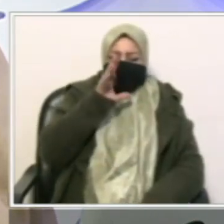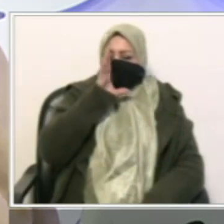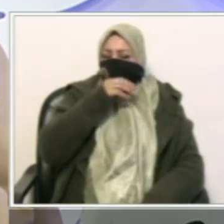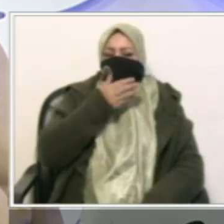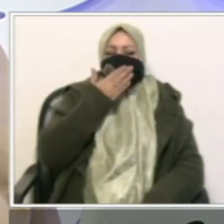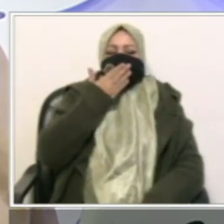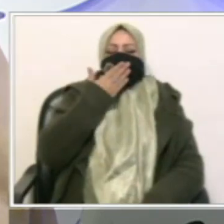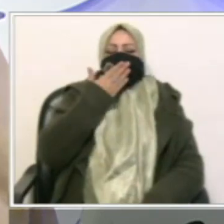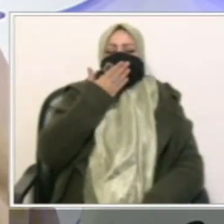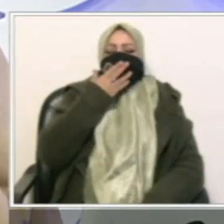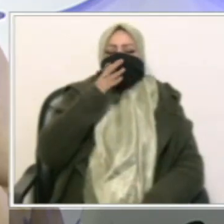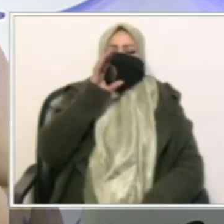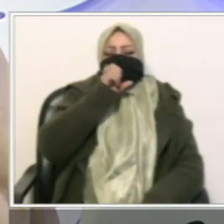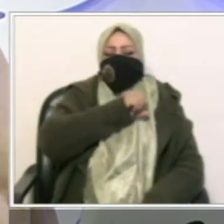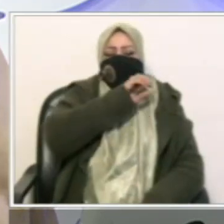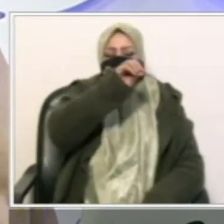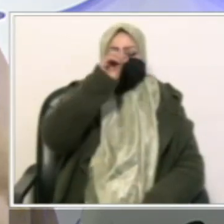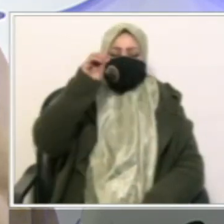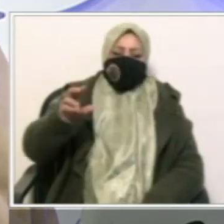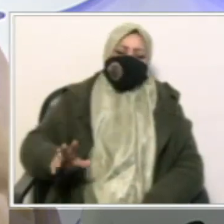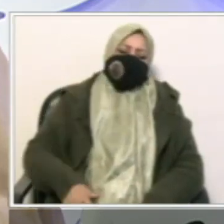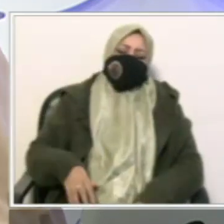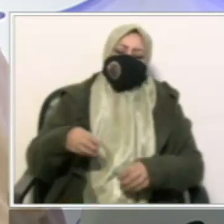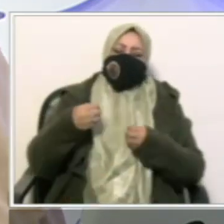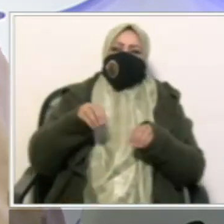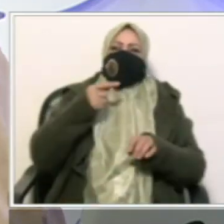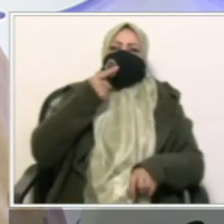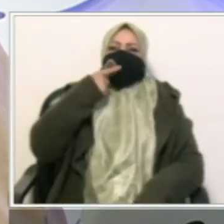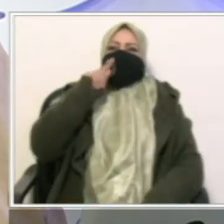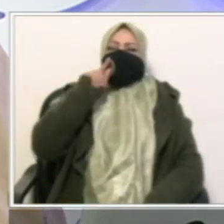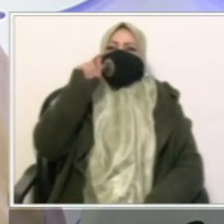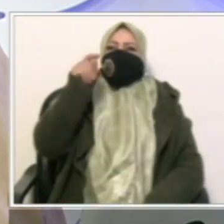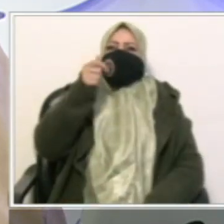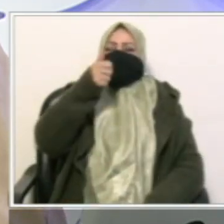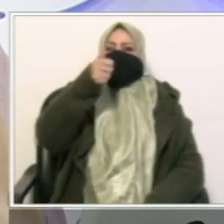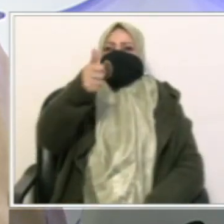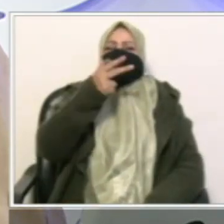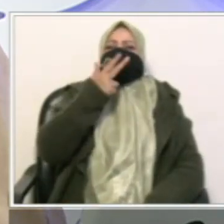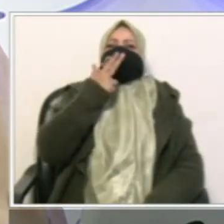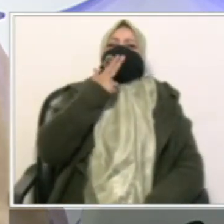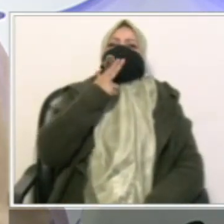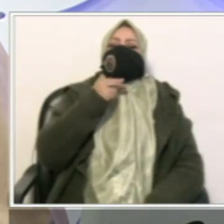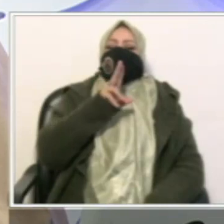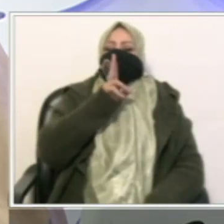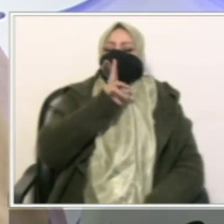الثمرة صحيحة وسليمة وصالحة للأكل